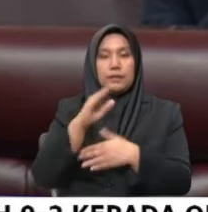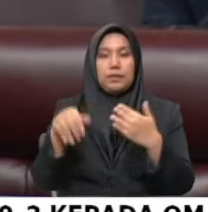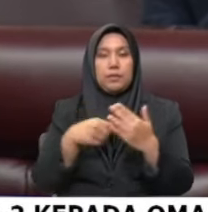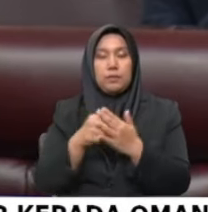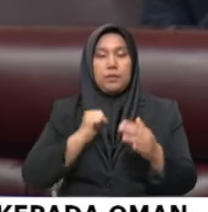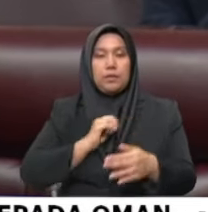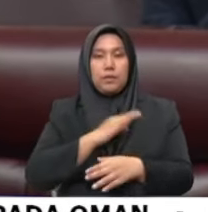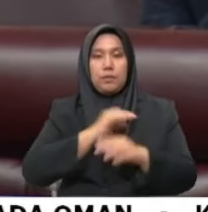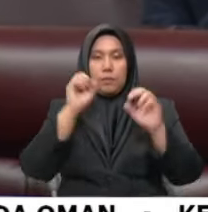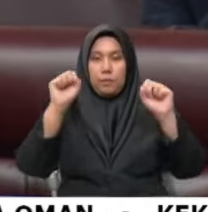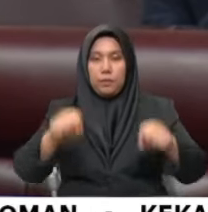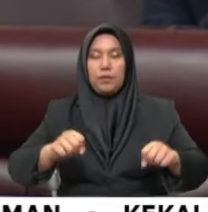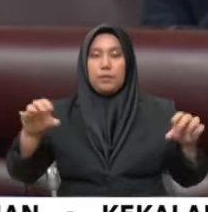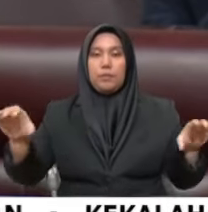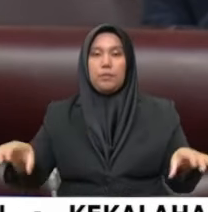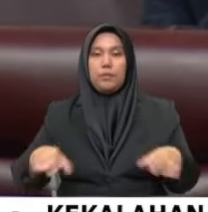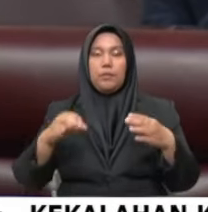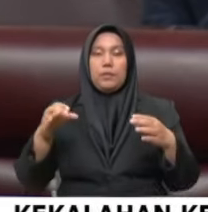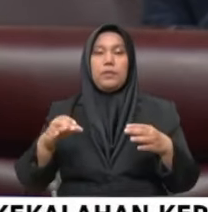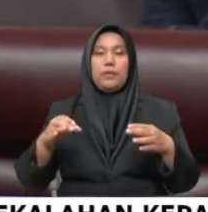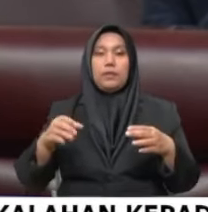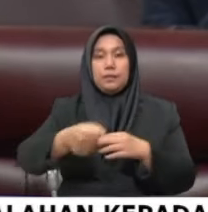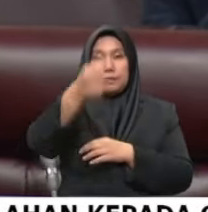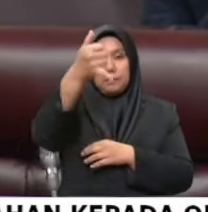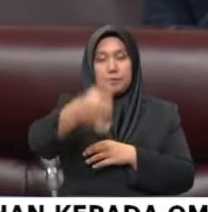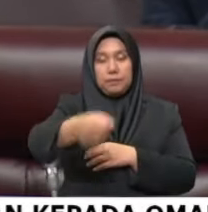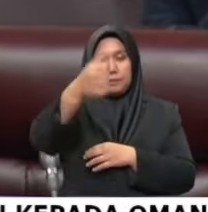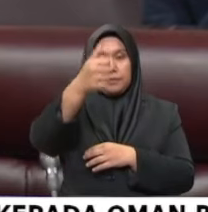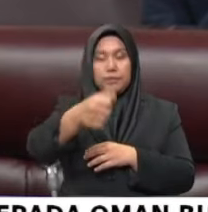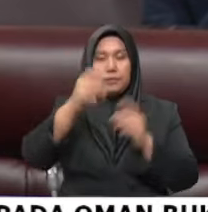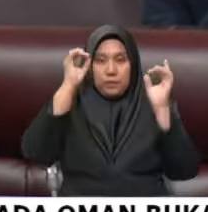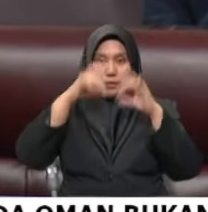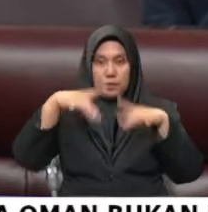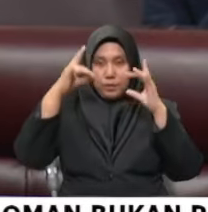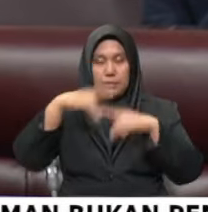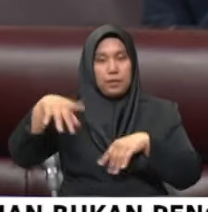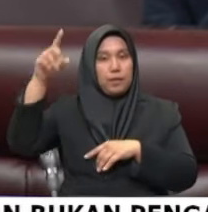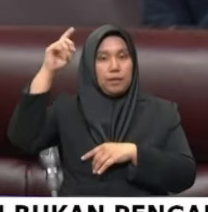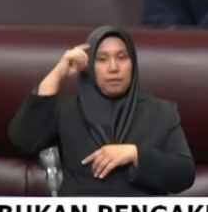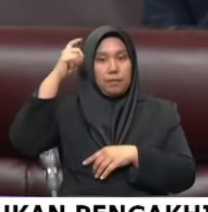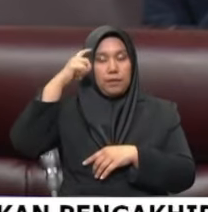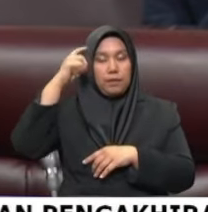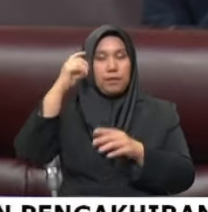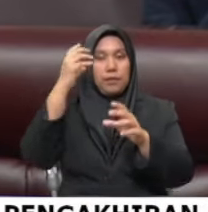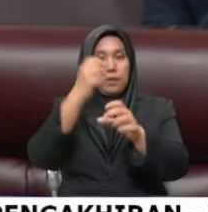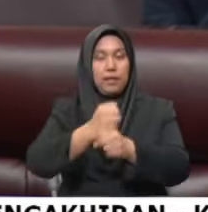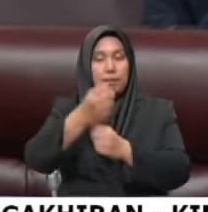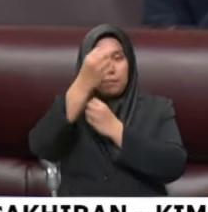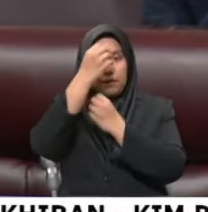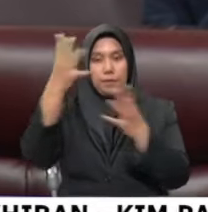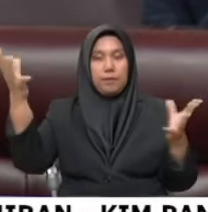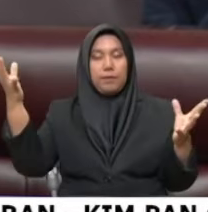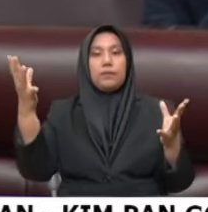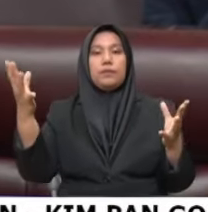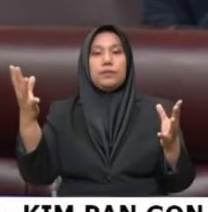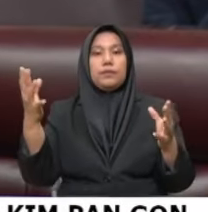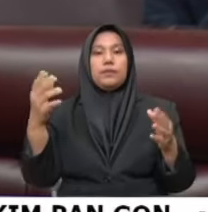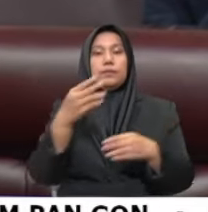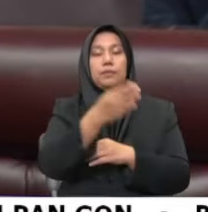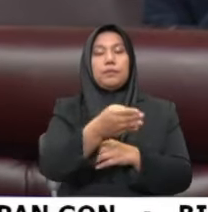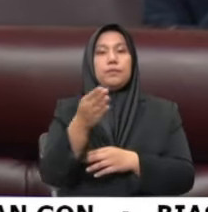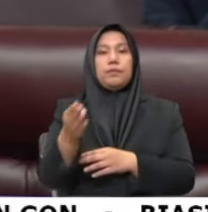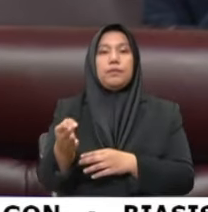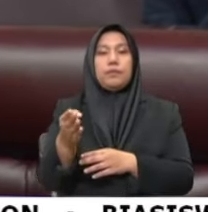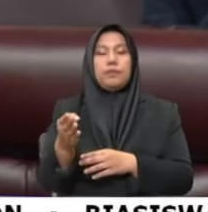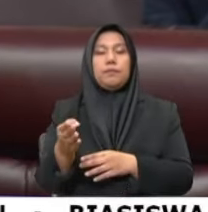kesihatan boleh menjalani saringan mental kendiri di samping mendapatkan informasi dan bahan psikopendidikan serta akses